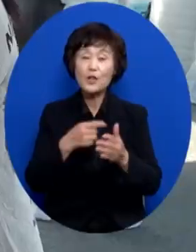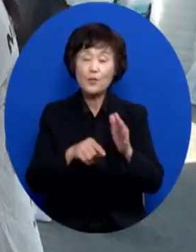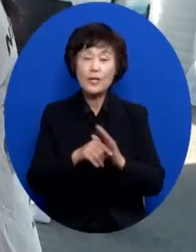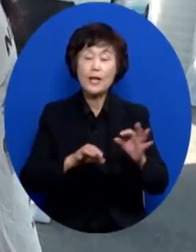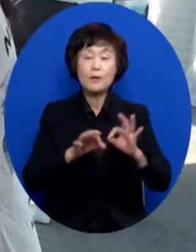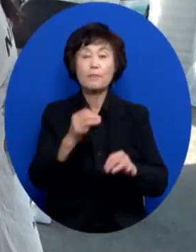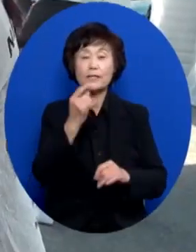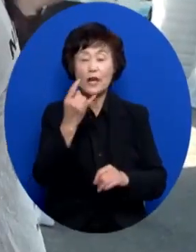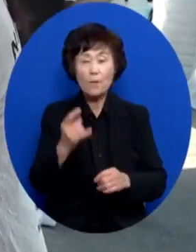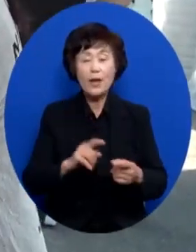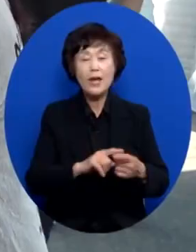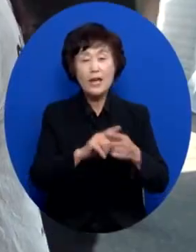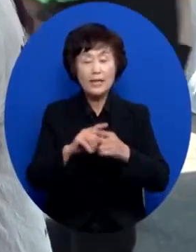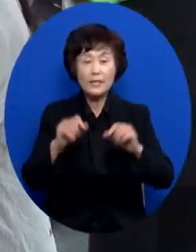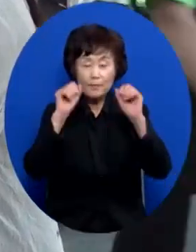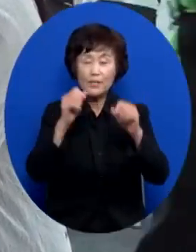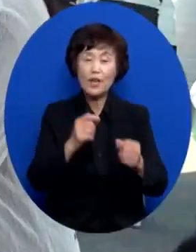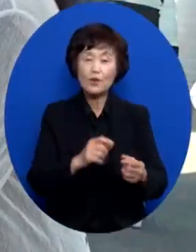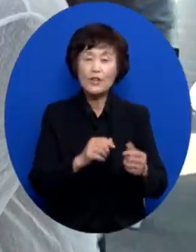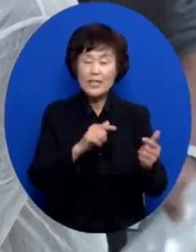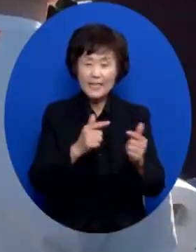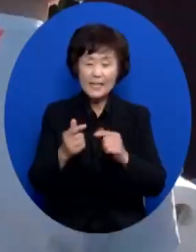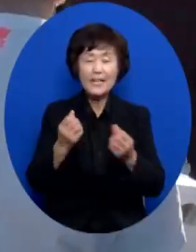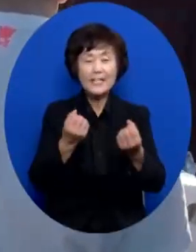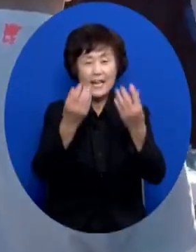연합 운동회 등도 진행됐습니다